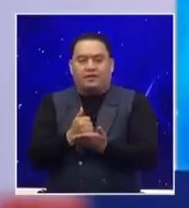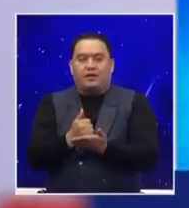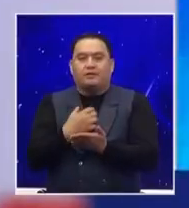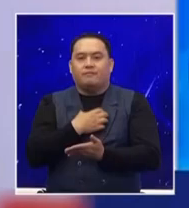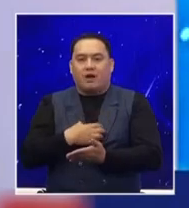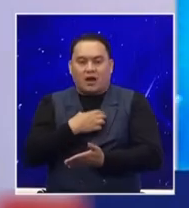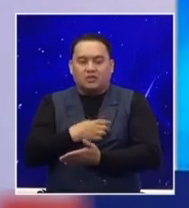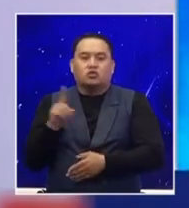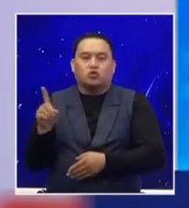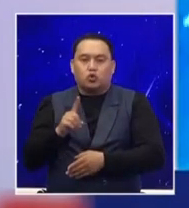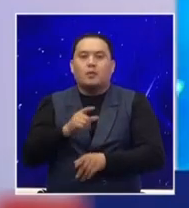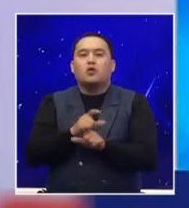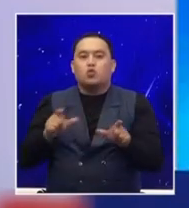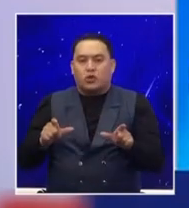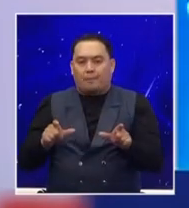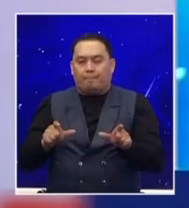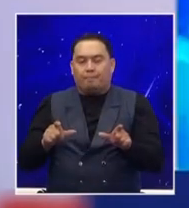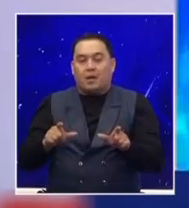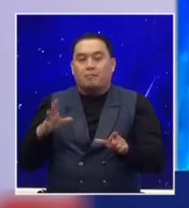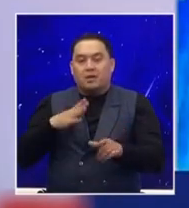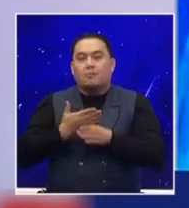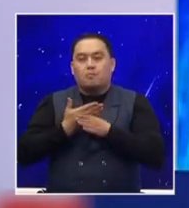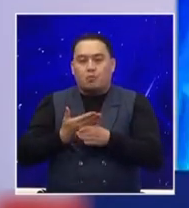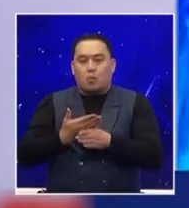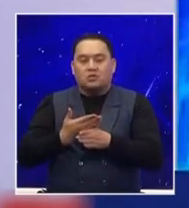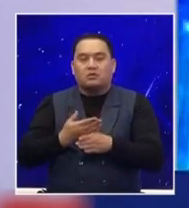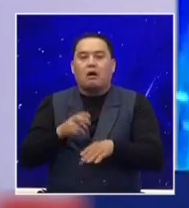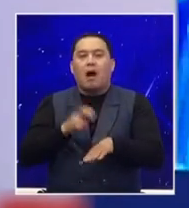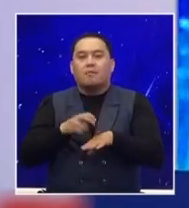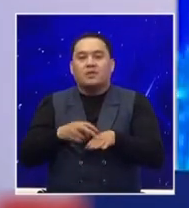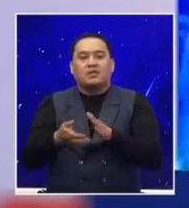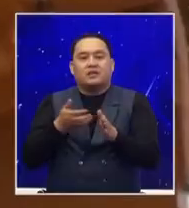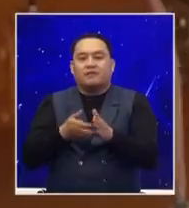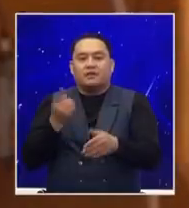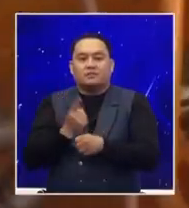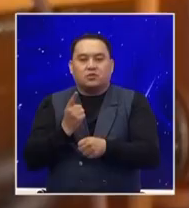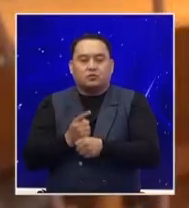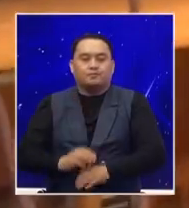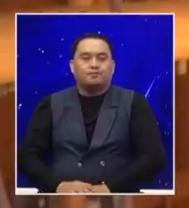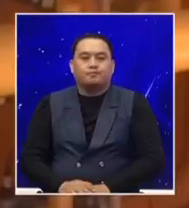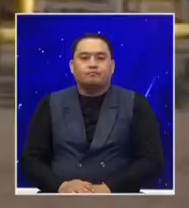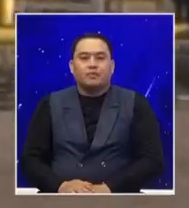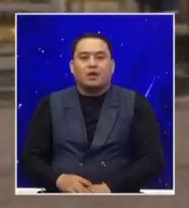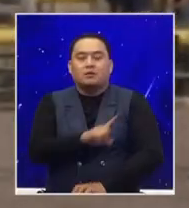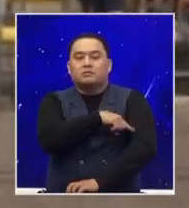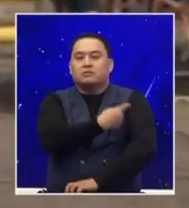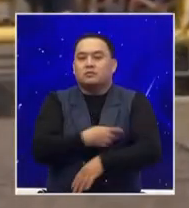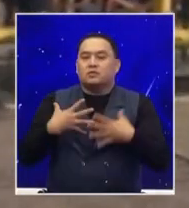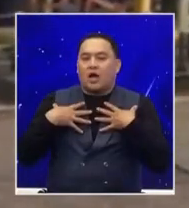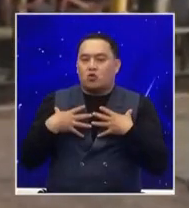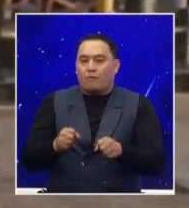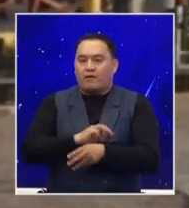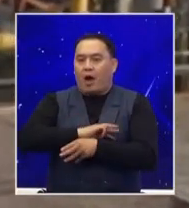для того, чтобы людям оказывать помощь, чтобы в аптеках не было дефицита. Наряду с защитой здоровья населения идет